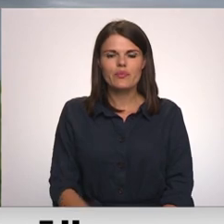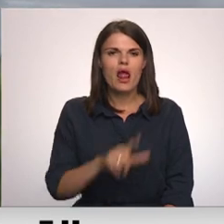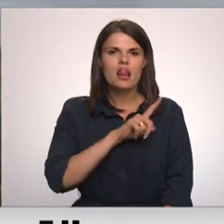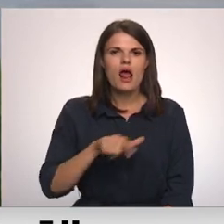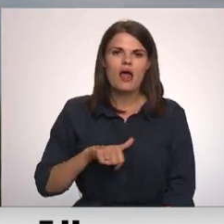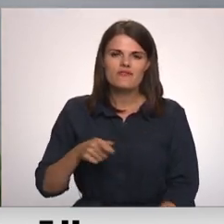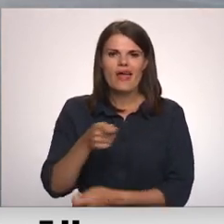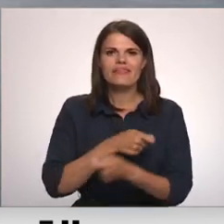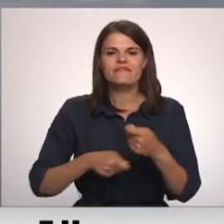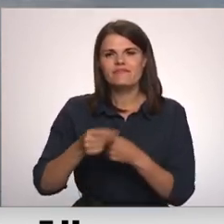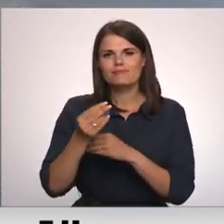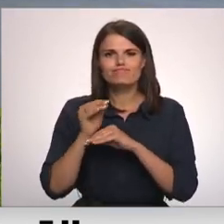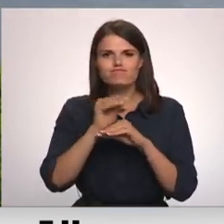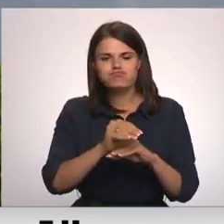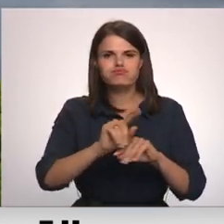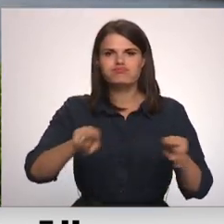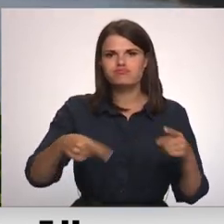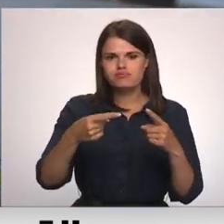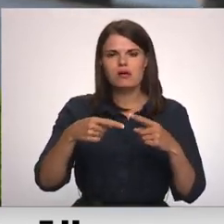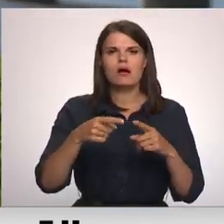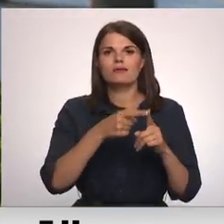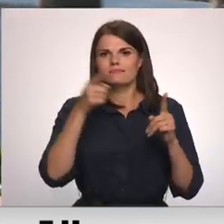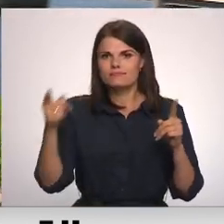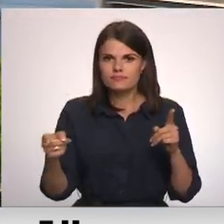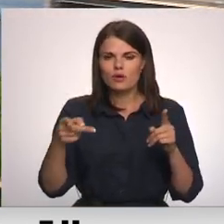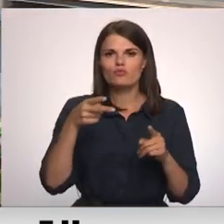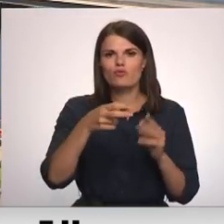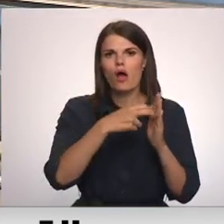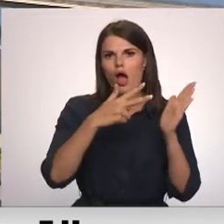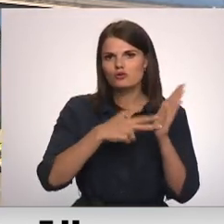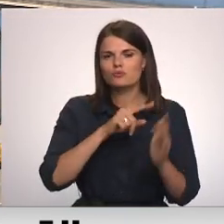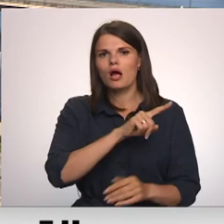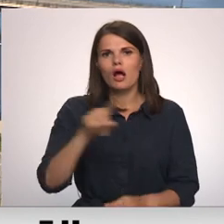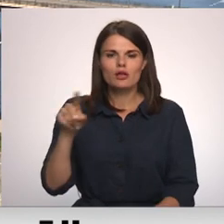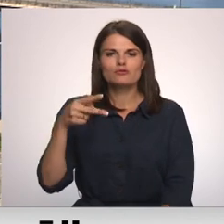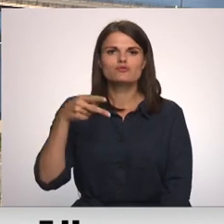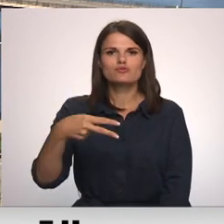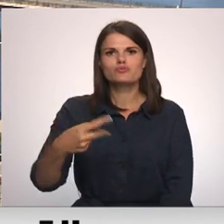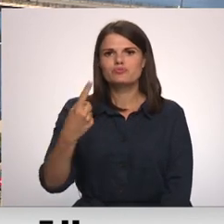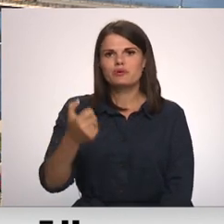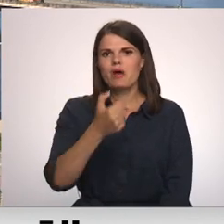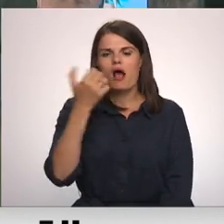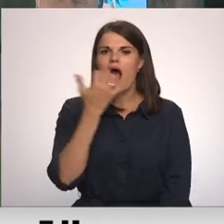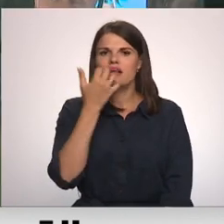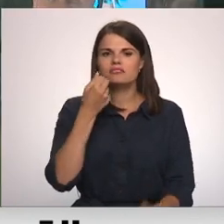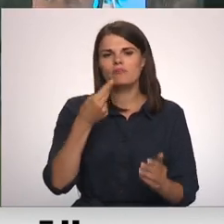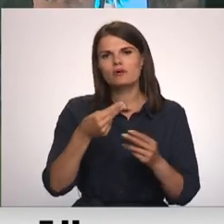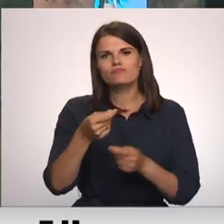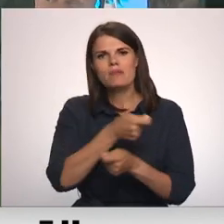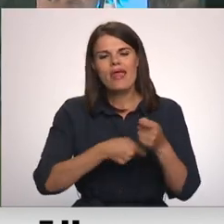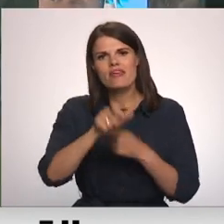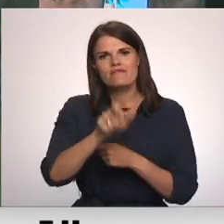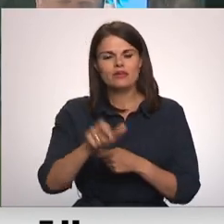Latvijas investīciju vidi laika posmā no 2018. Līdz 2021. Gadam ārvalstu investori novērtēja